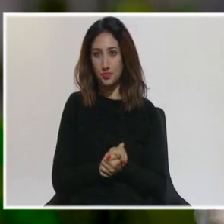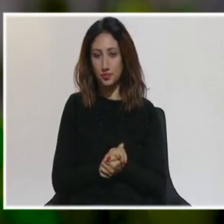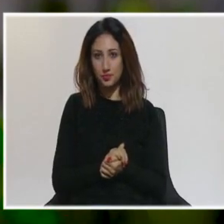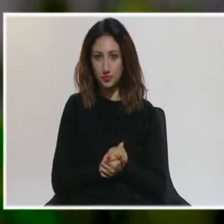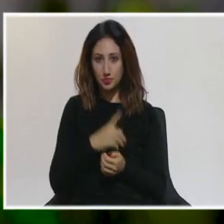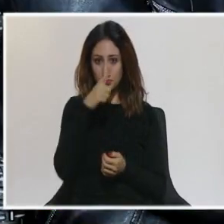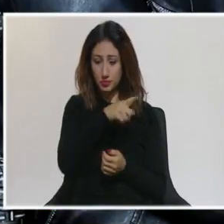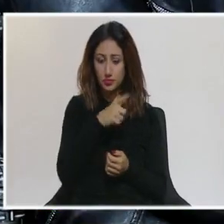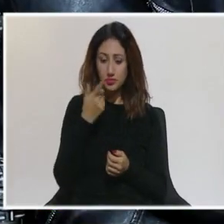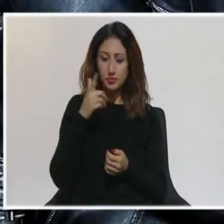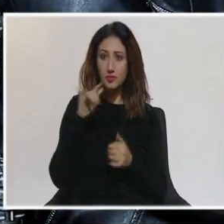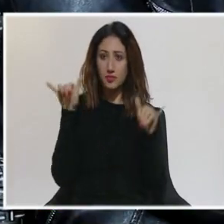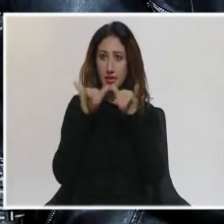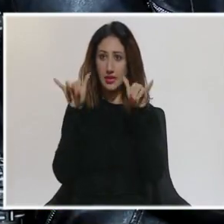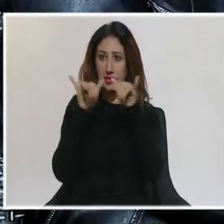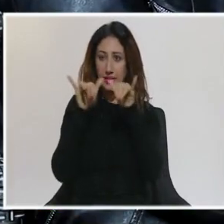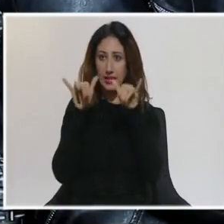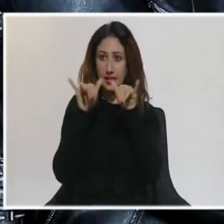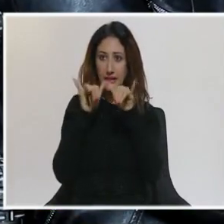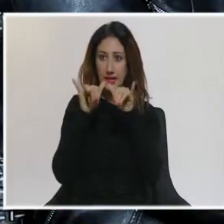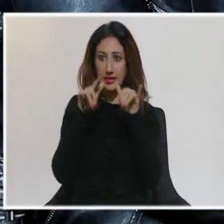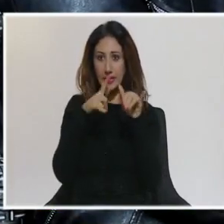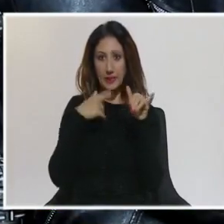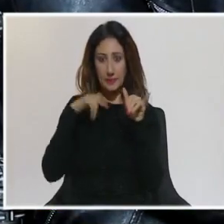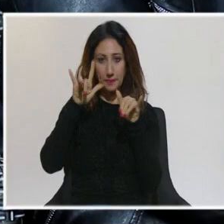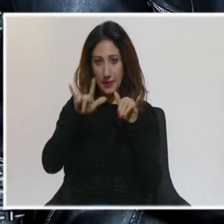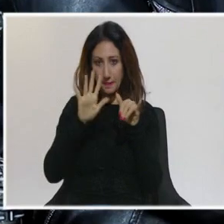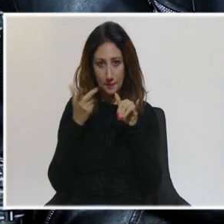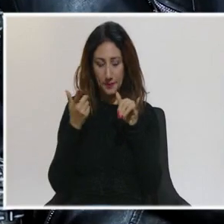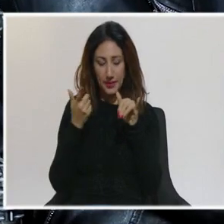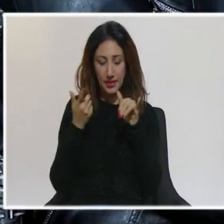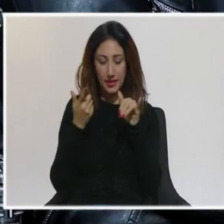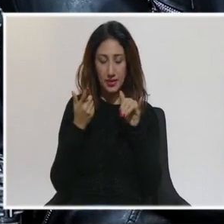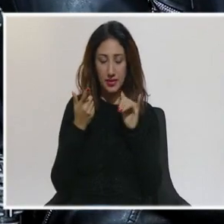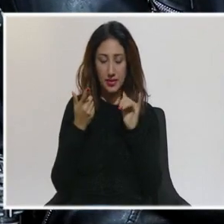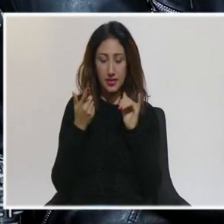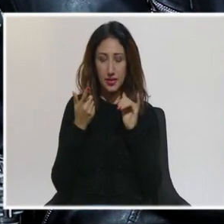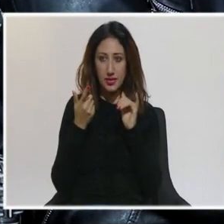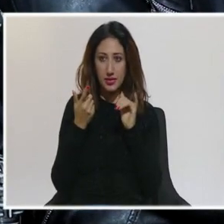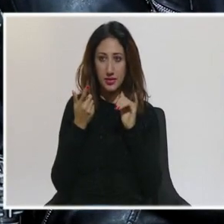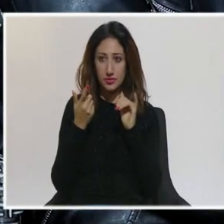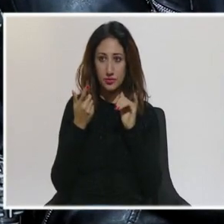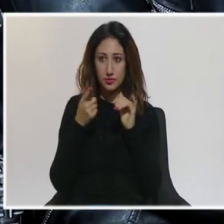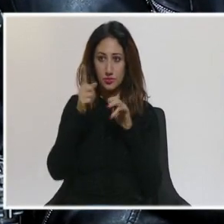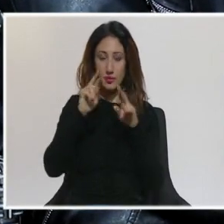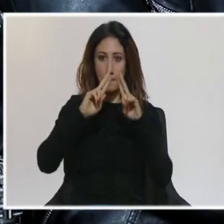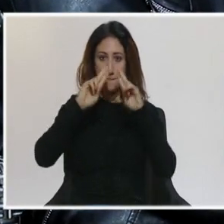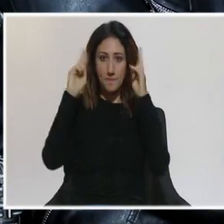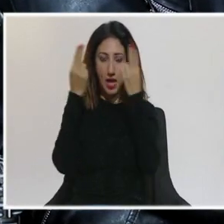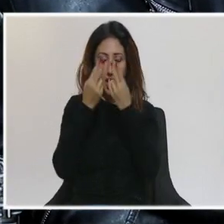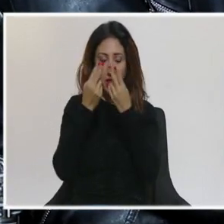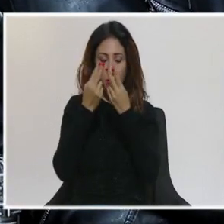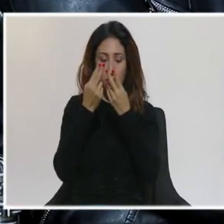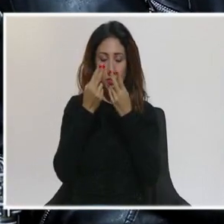عشق للسوشيال ميديا. شوف بص، هي اولا عالم فعلا، انت عارف